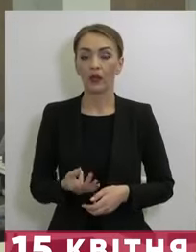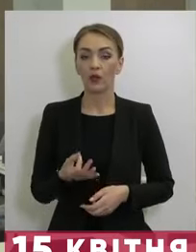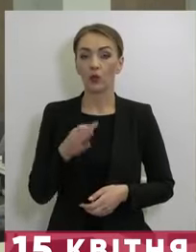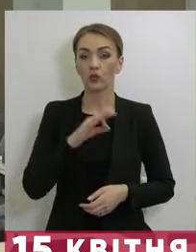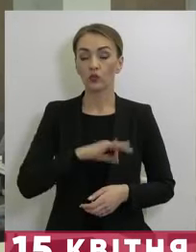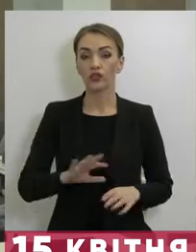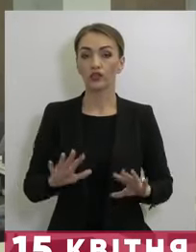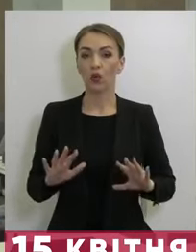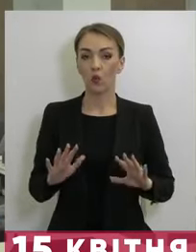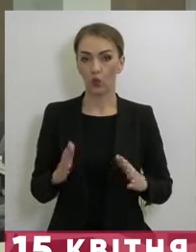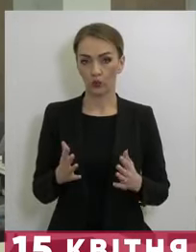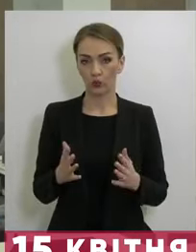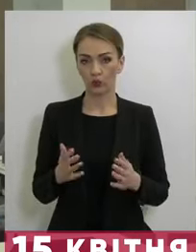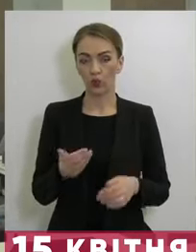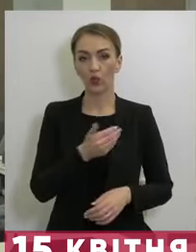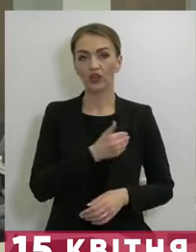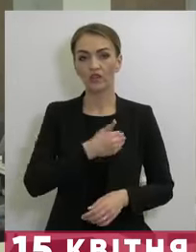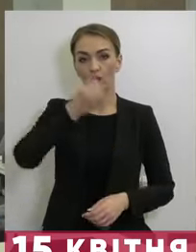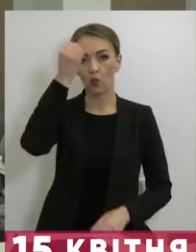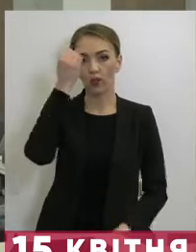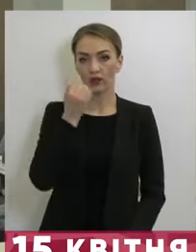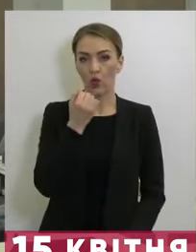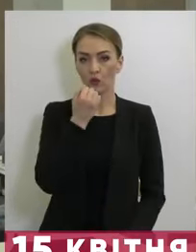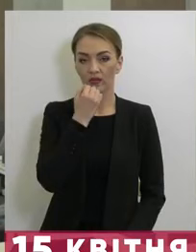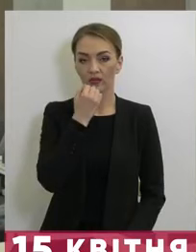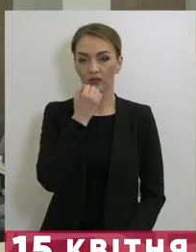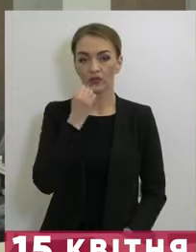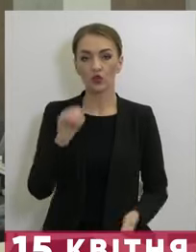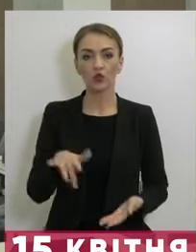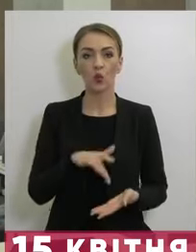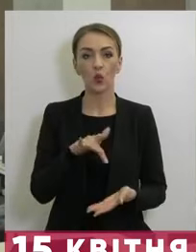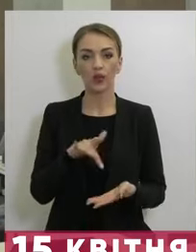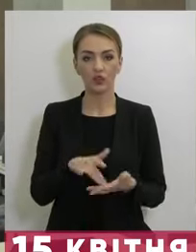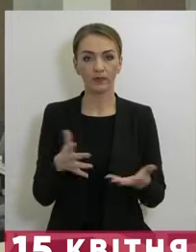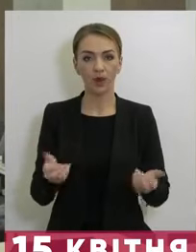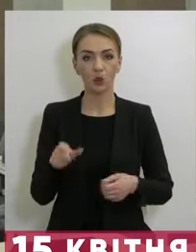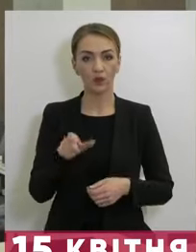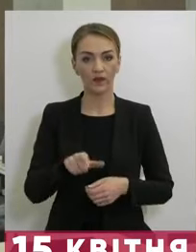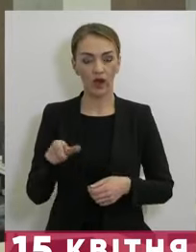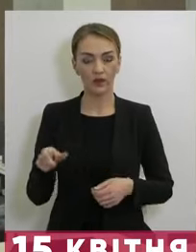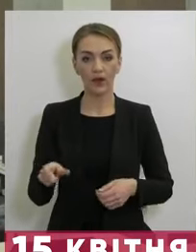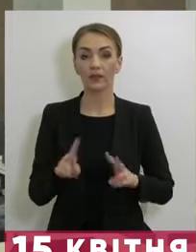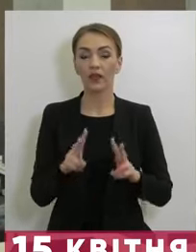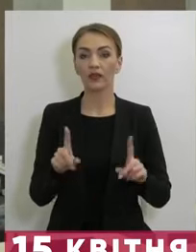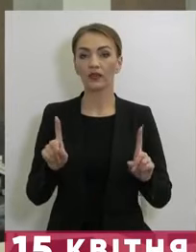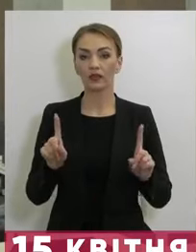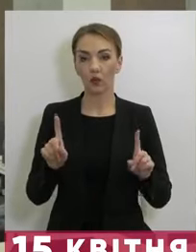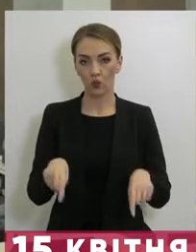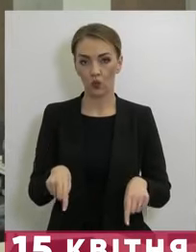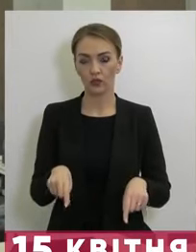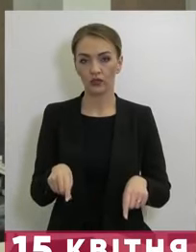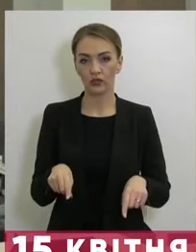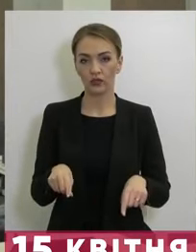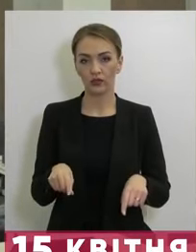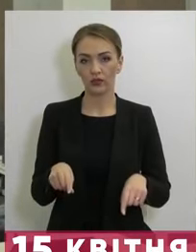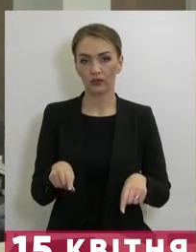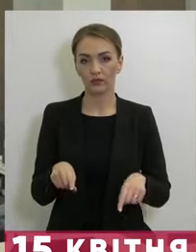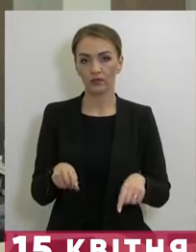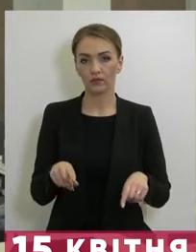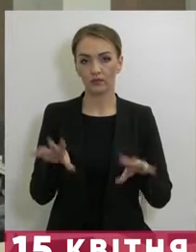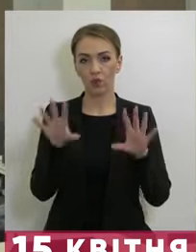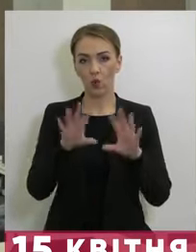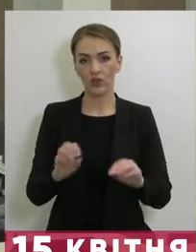Користуючись нагодою, хотів би подякувати столичним рятувальникам, які також боролись з